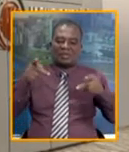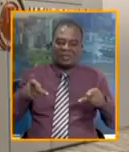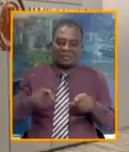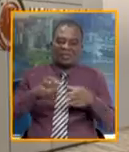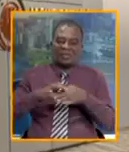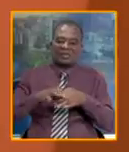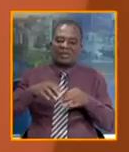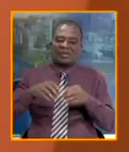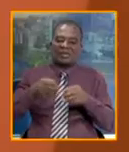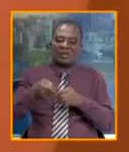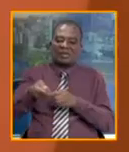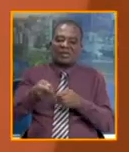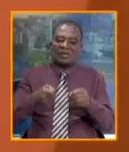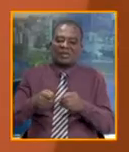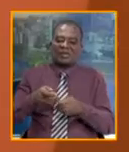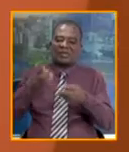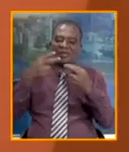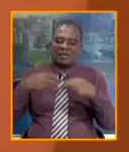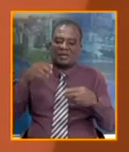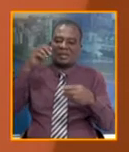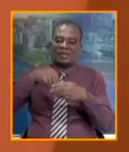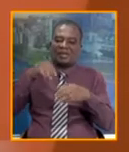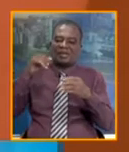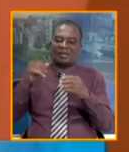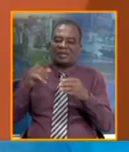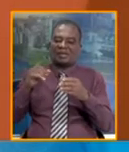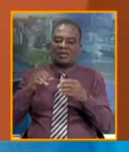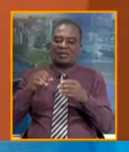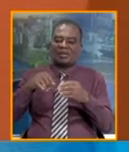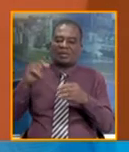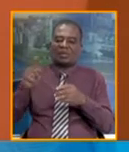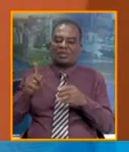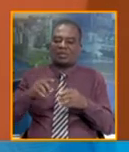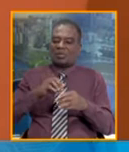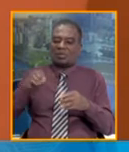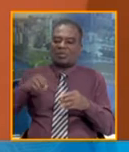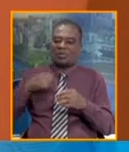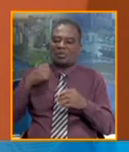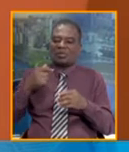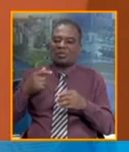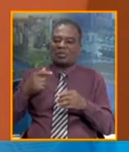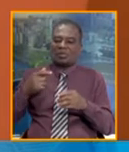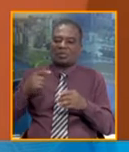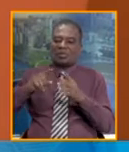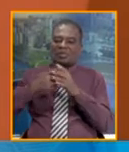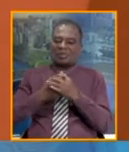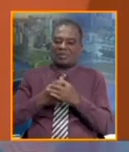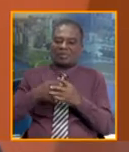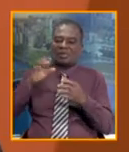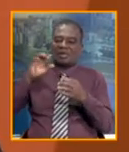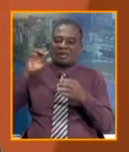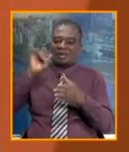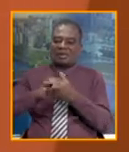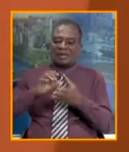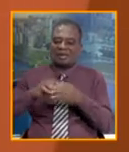guichets intervient dans un contexte où l'ACCD affiche des performances appréciables en dépit de la crise sanitaire liée à la